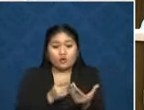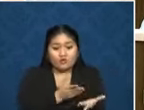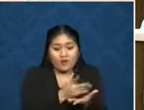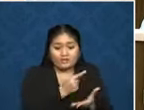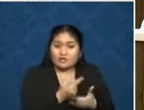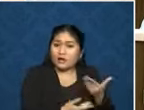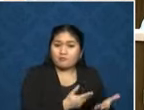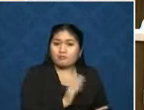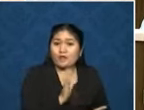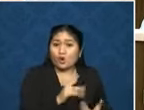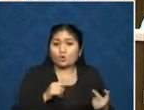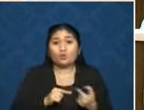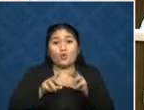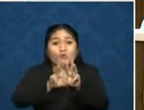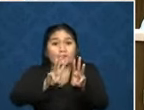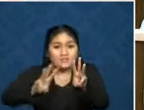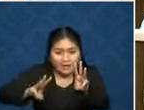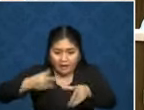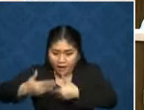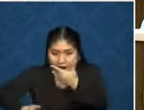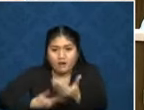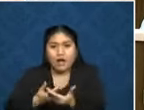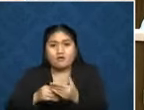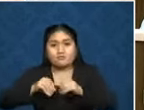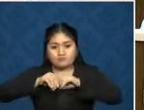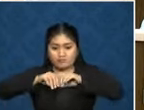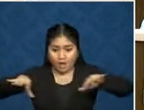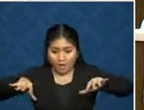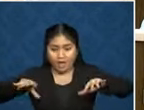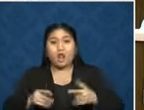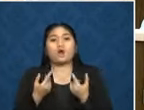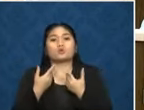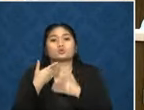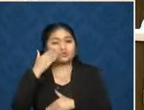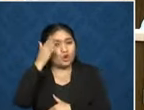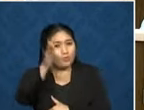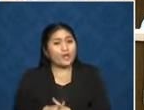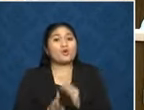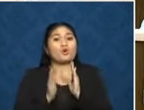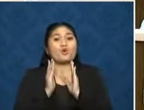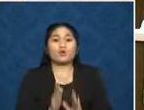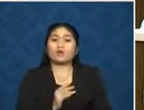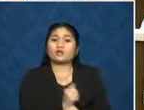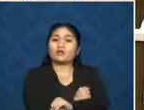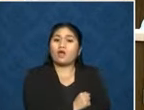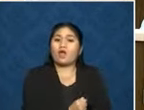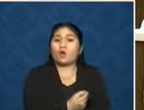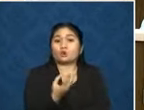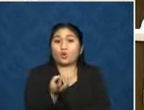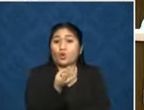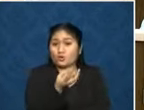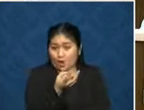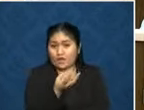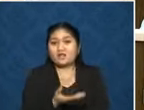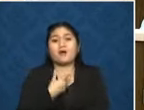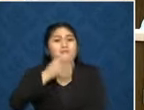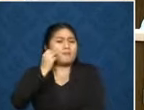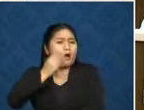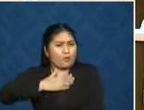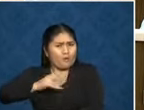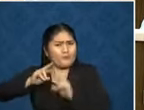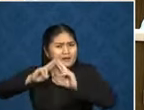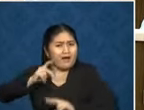แต่มาใช้ระบบออนไลน์และต่อไปคงใช้คนน้อยลงไปเรื่อยๆแม้กระทั่งที่บ้านผมซึ่งเป็นร้านอาห